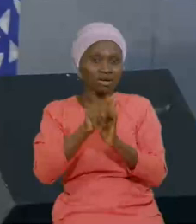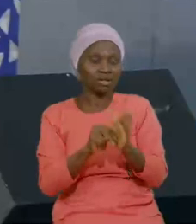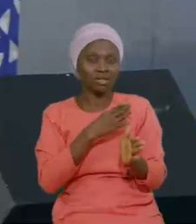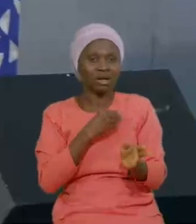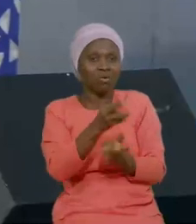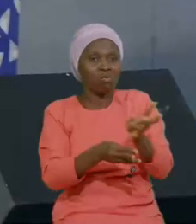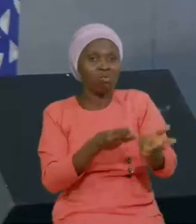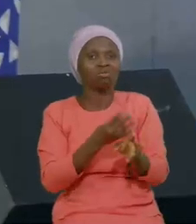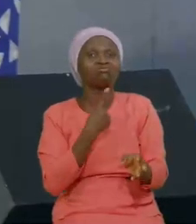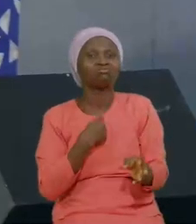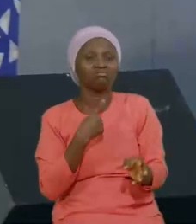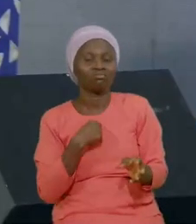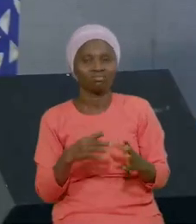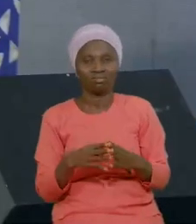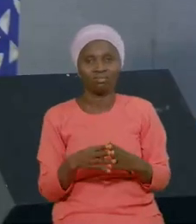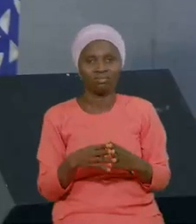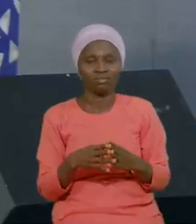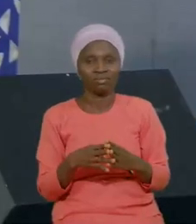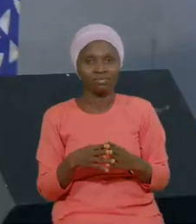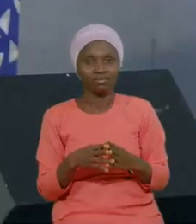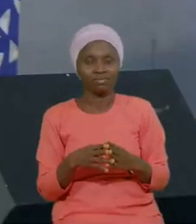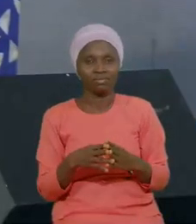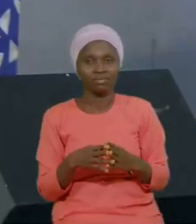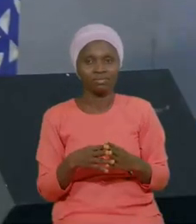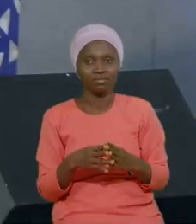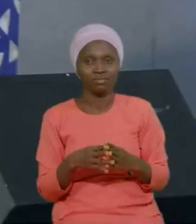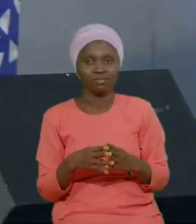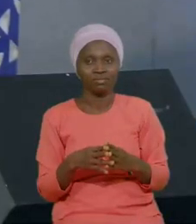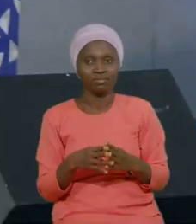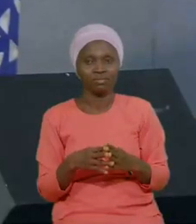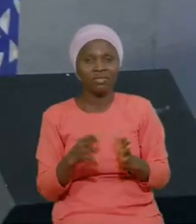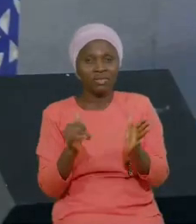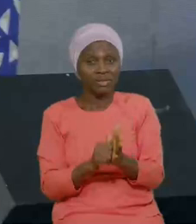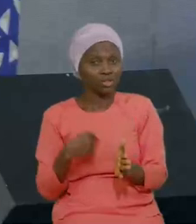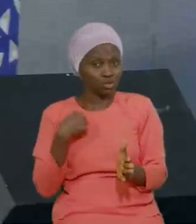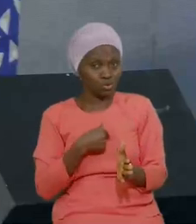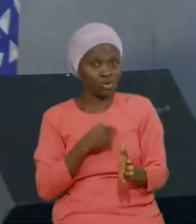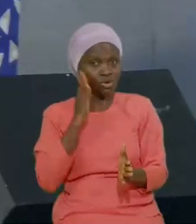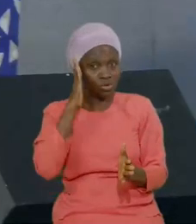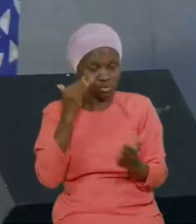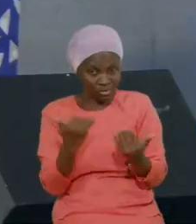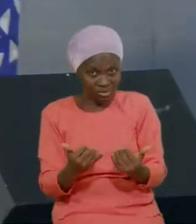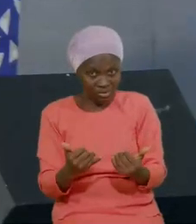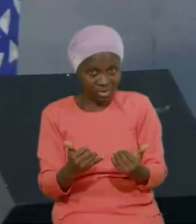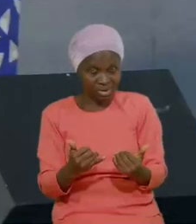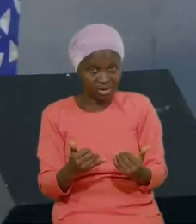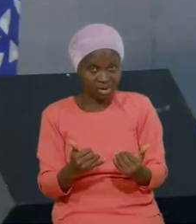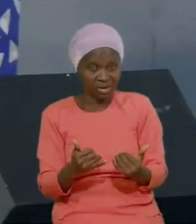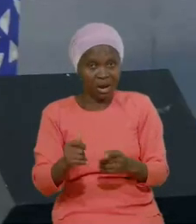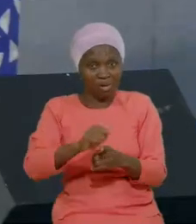Et lorsque ce changement vient, elle nous enseigne à renoncer à l'impiété et aux convoitises mondaines.